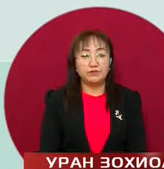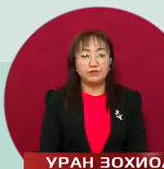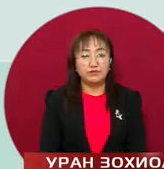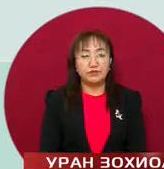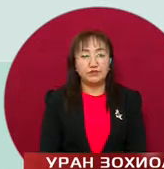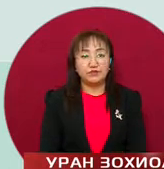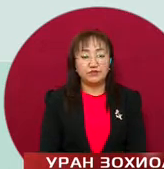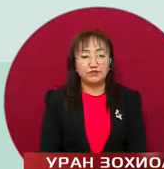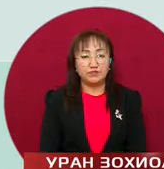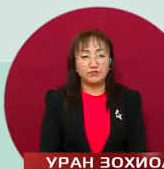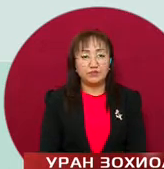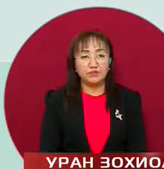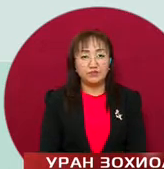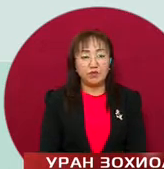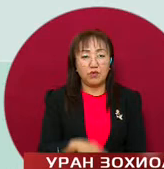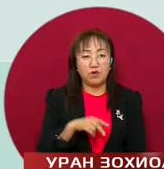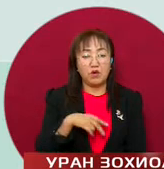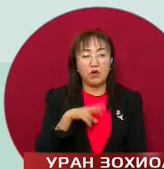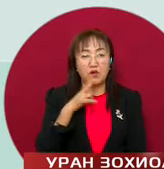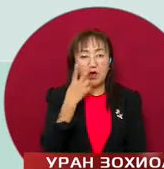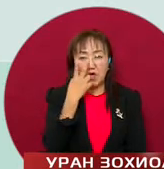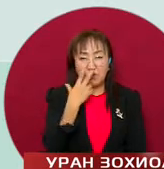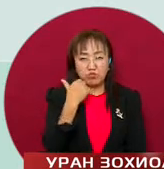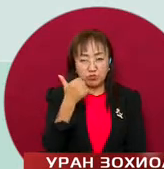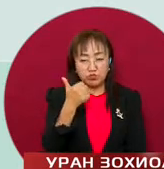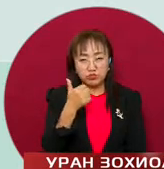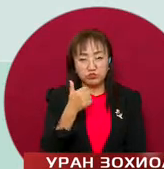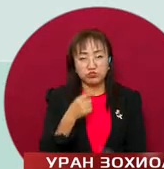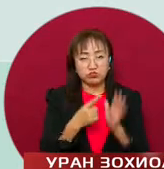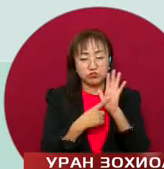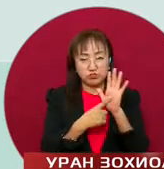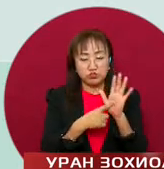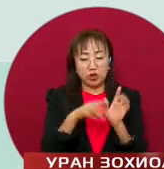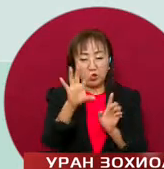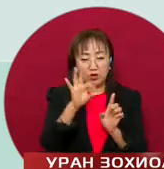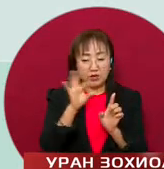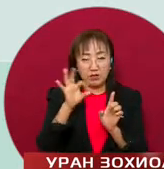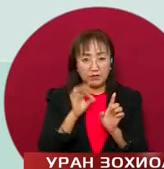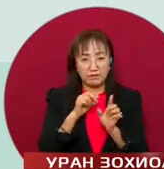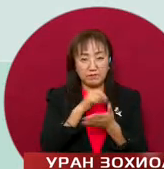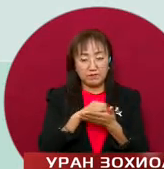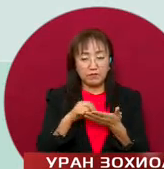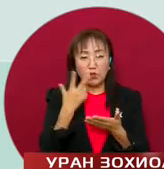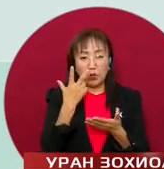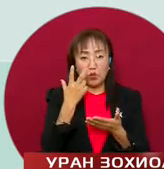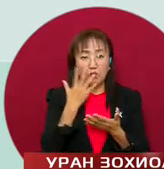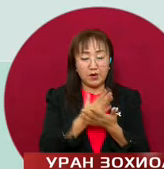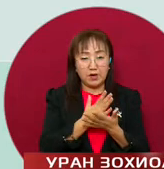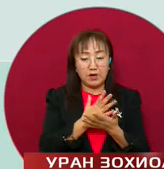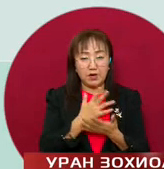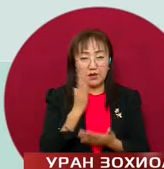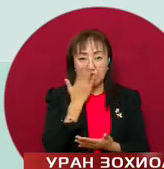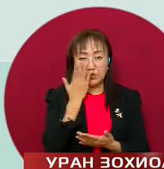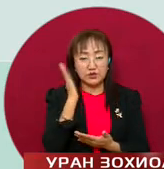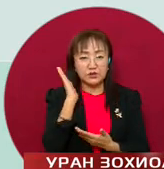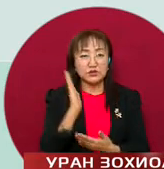Хүйсийн худаг дээр ирж дэвтээсэн гүзээ шиг ширэн ховоогоор нь чадлынхаа хэрээр ус татаж. Хонь хурганы